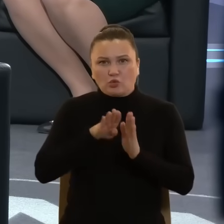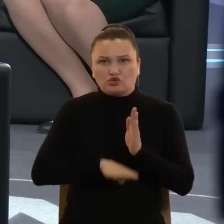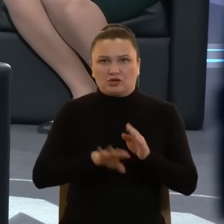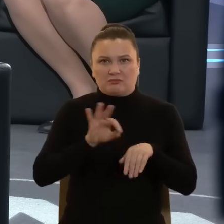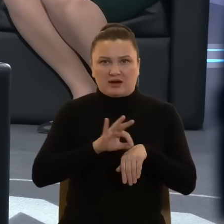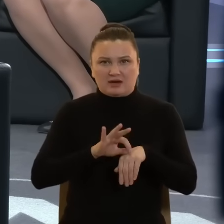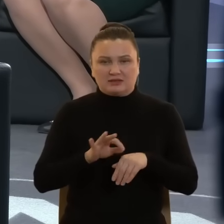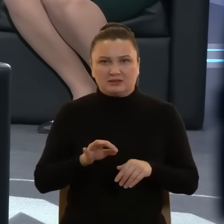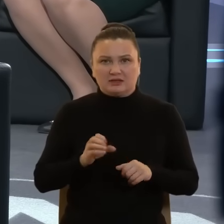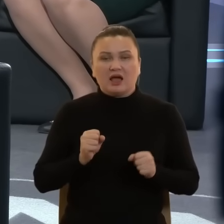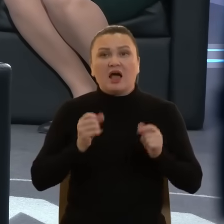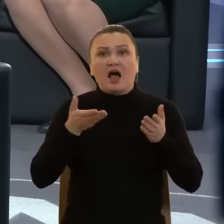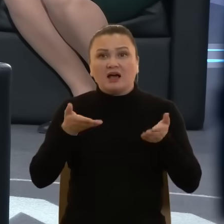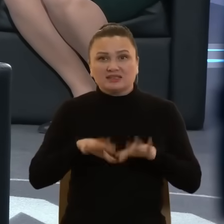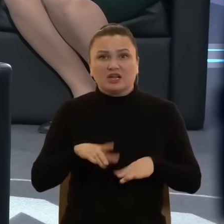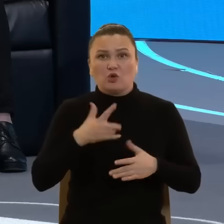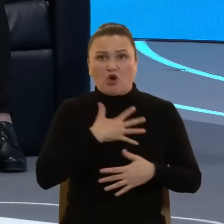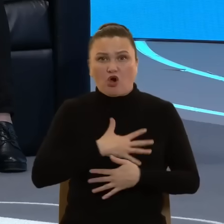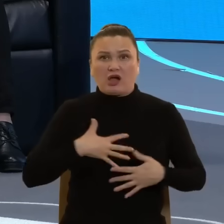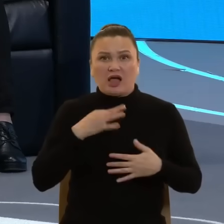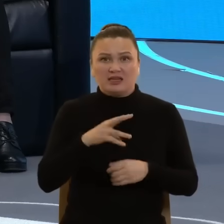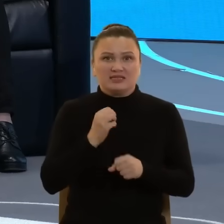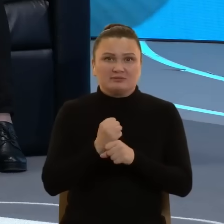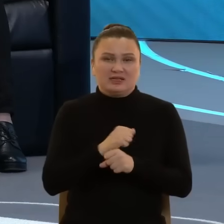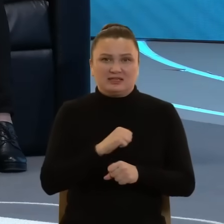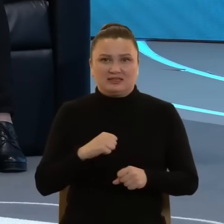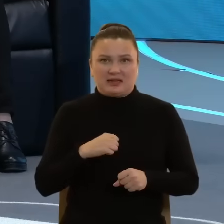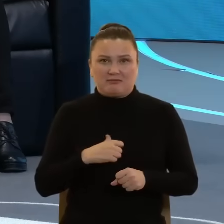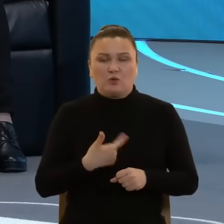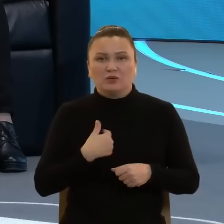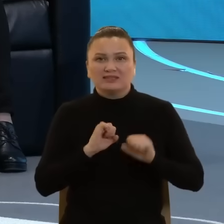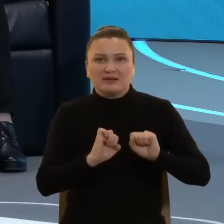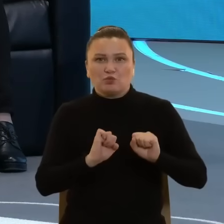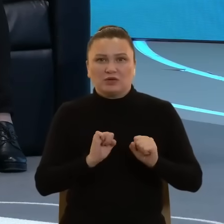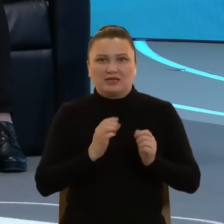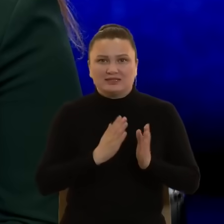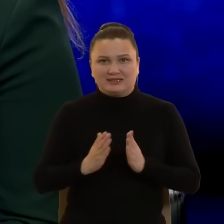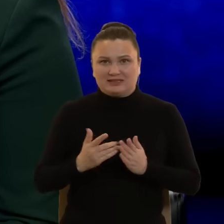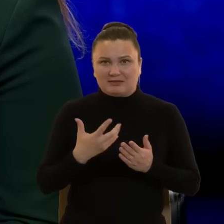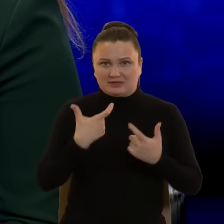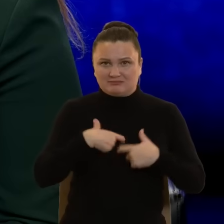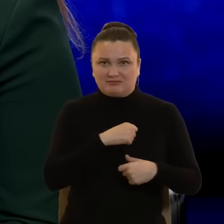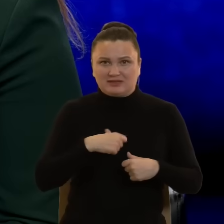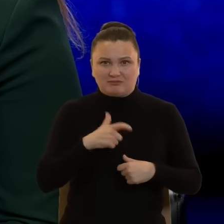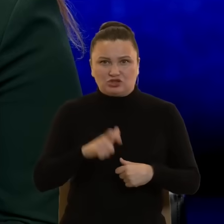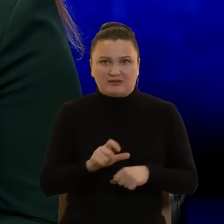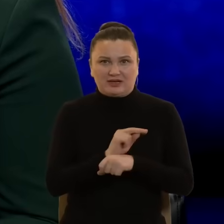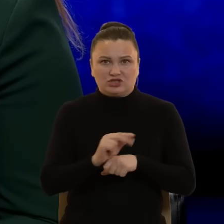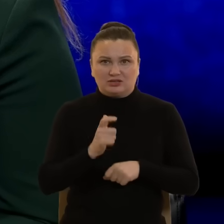дальше все остальное организм делает сам. То есть у нас целиком для этого они не могут, да, иммунная избавить? Система. Нет,